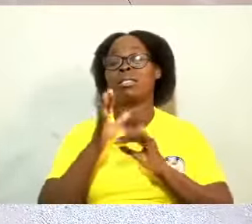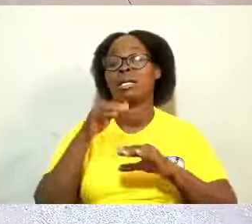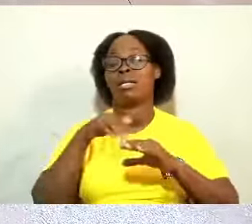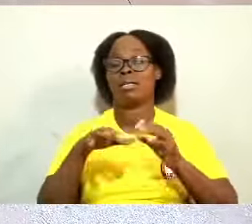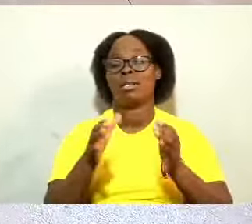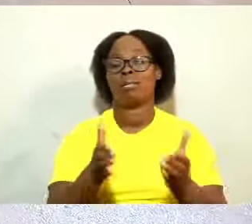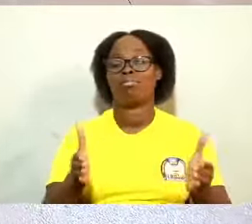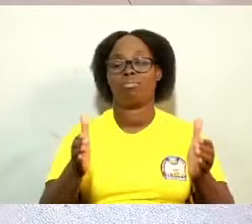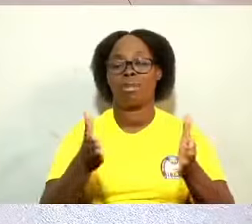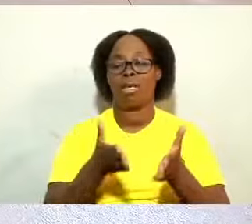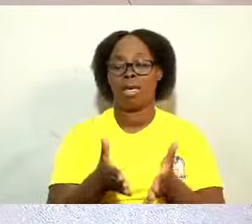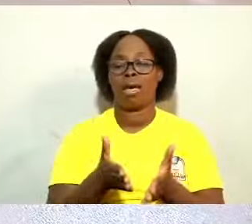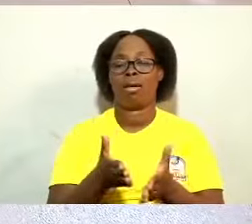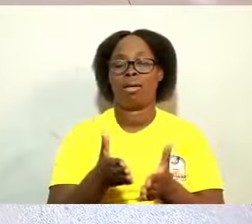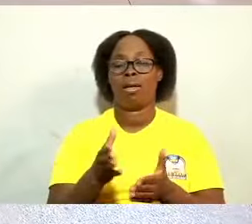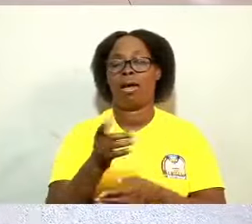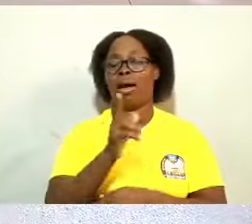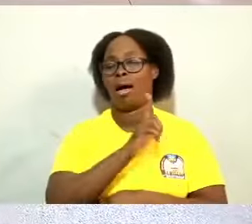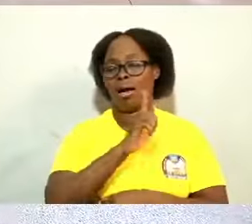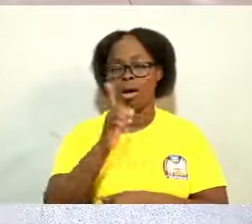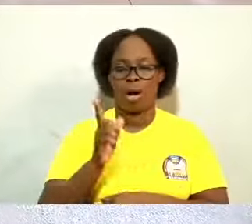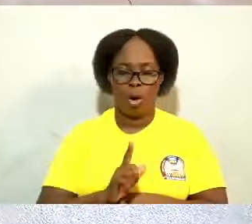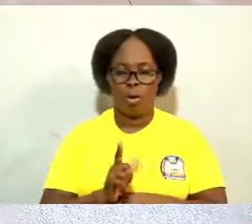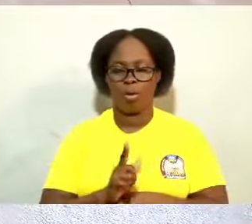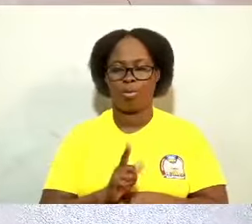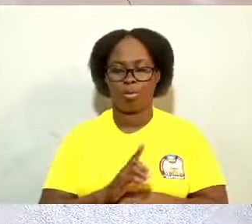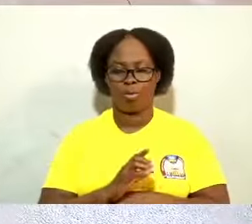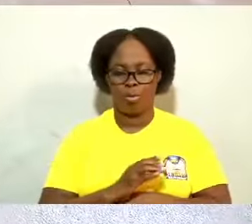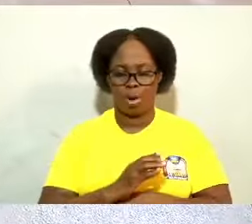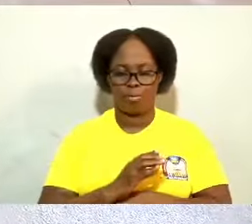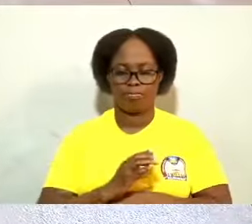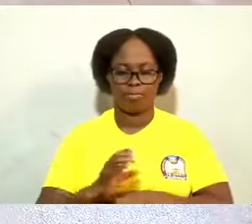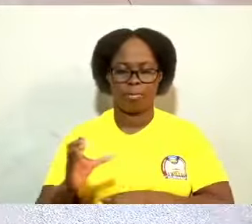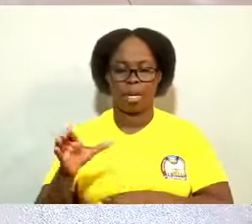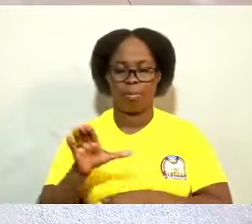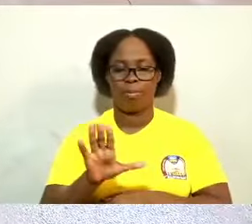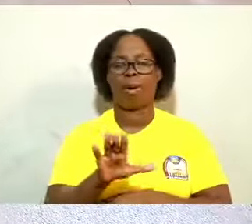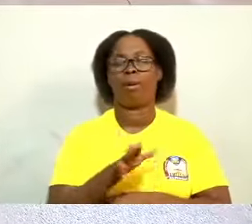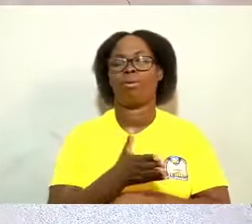box, na Bwana awatie nguvu.